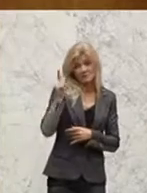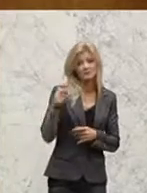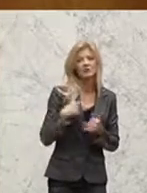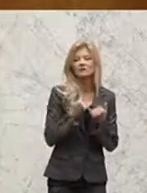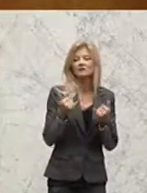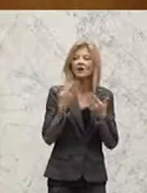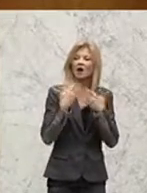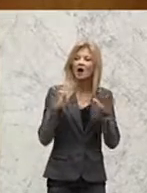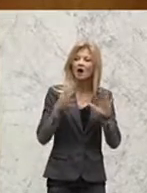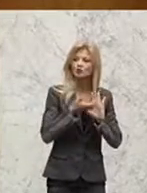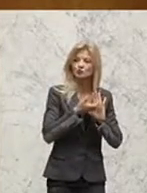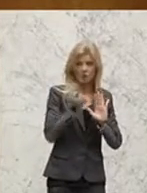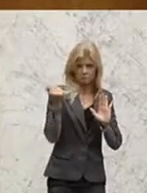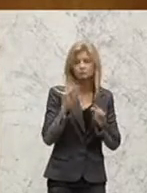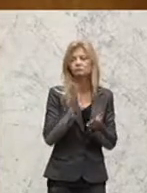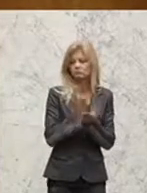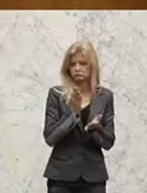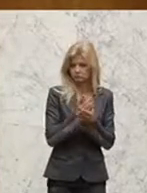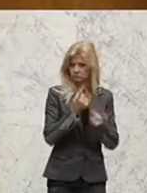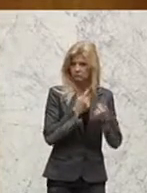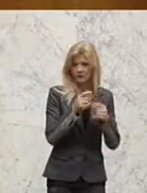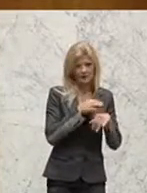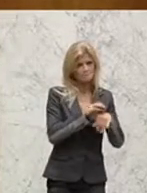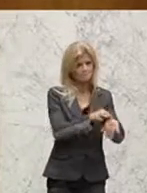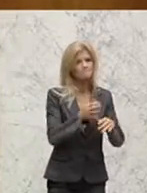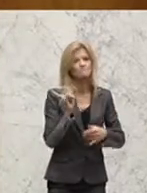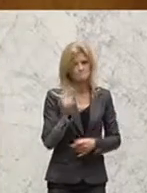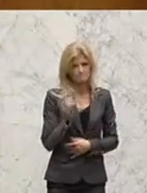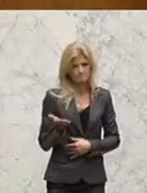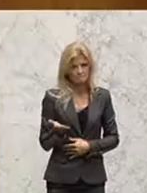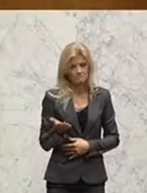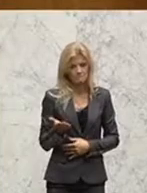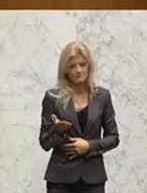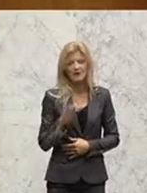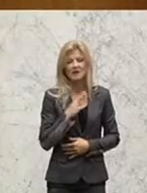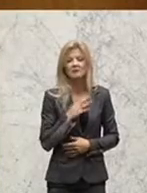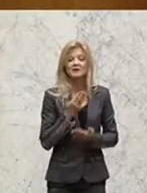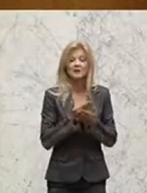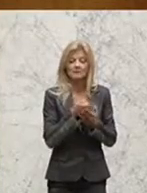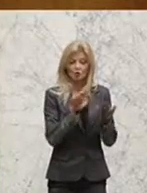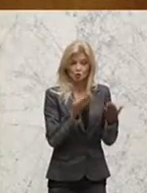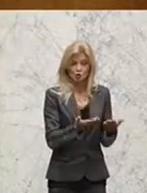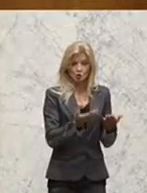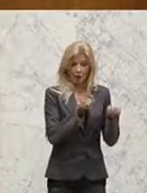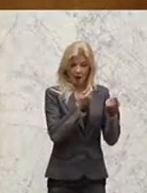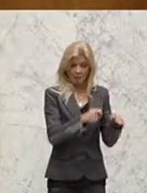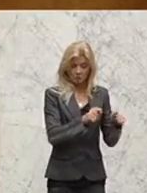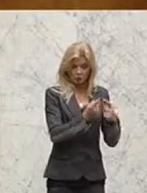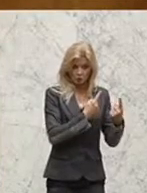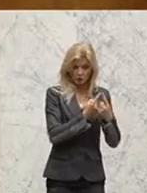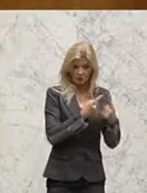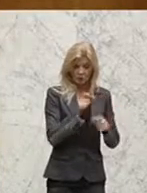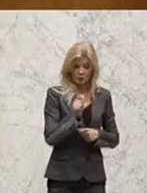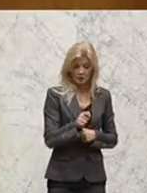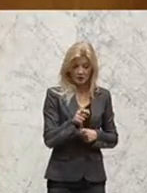Aberkennungsverfahren eingeleitet. Aber Sie wissen, dass es jedoch für den Abschluss einer rechtskräftigen Verurteilung durch